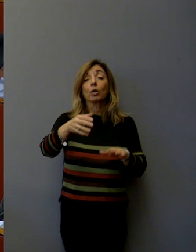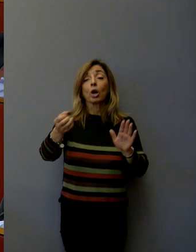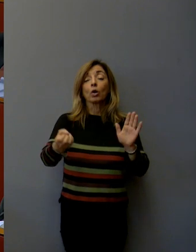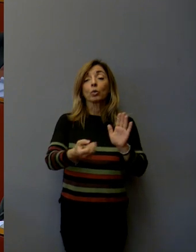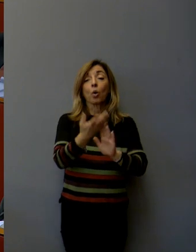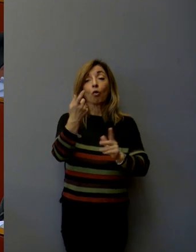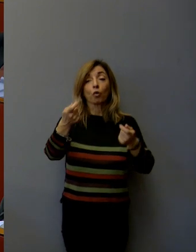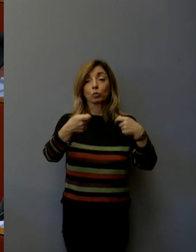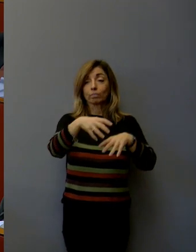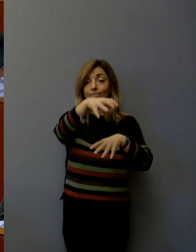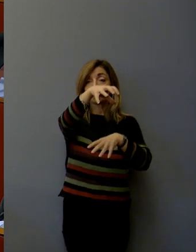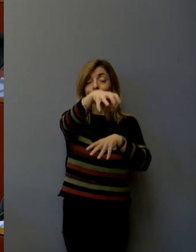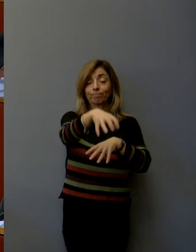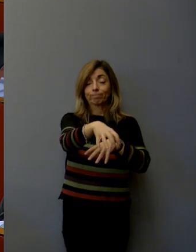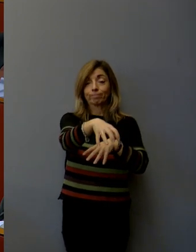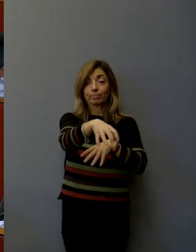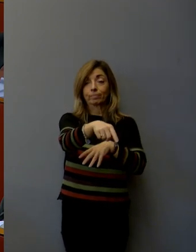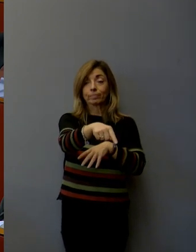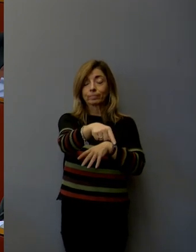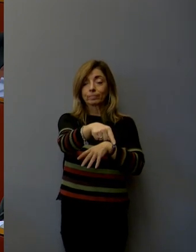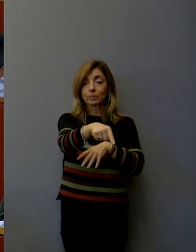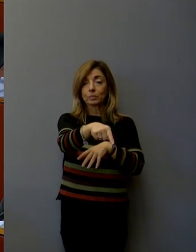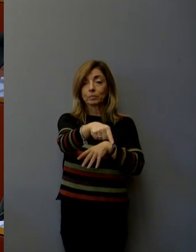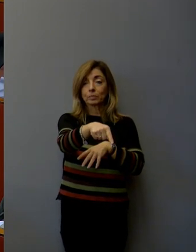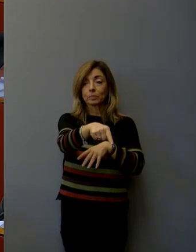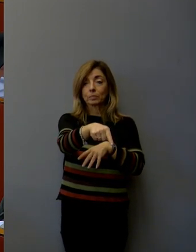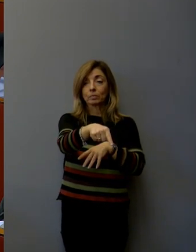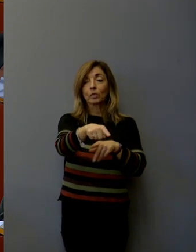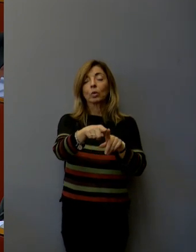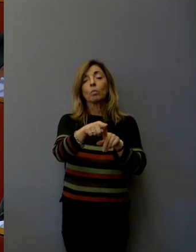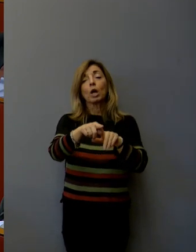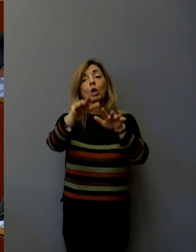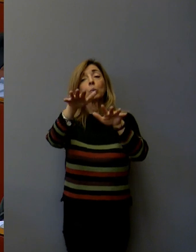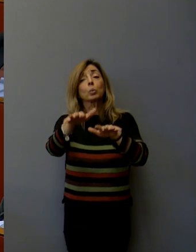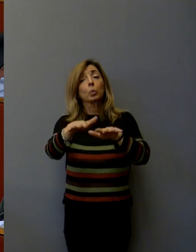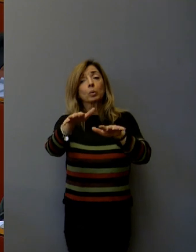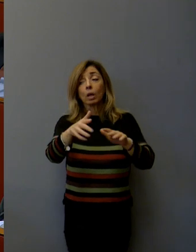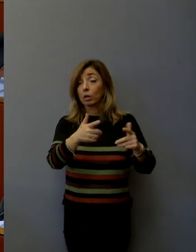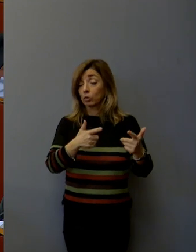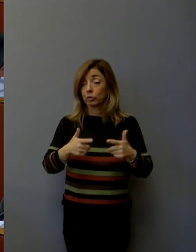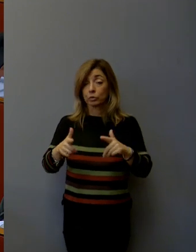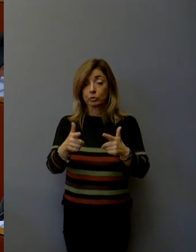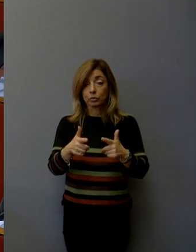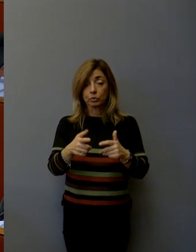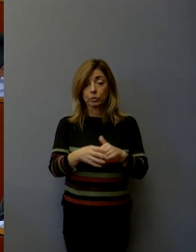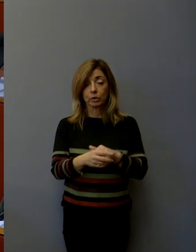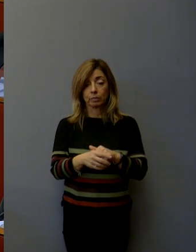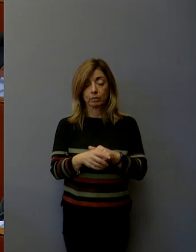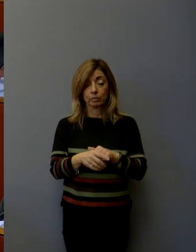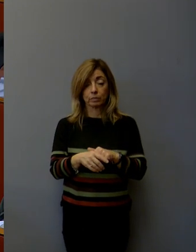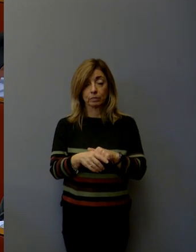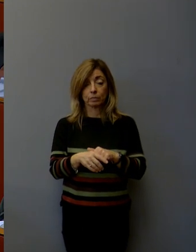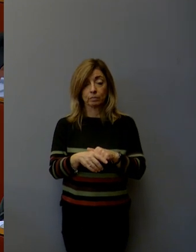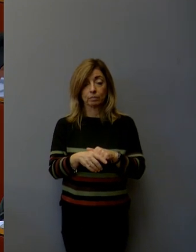come dire abbia una sua tutela un suo ritorno E peraltro sia ben chiaro questo non